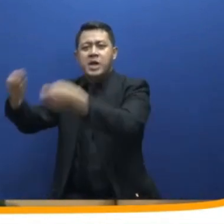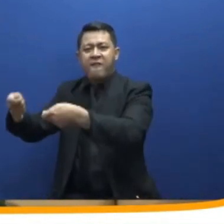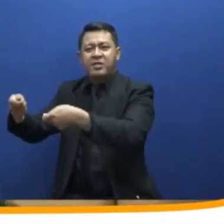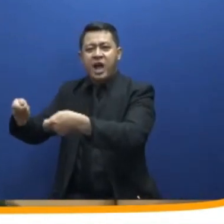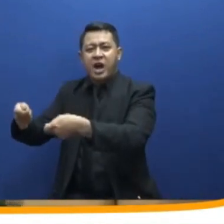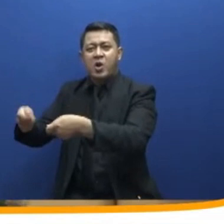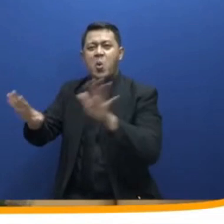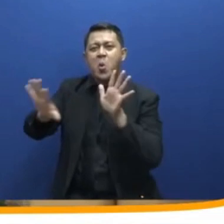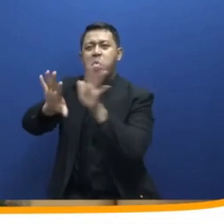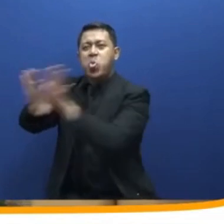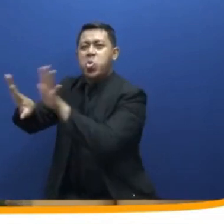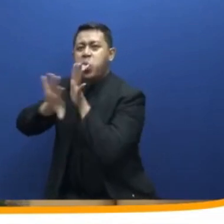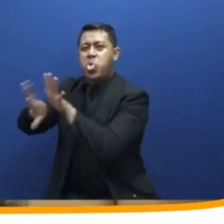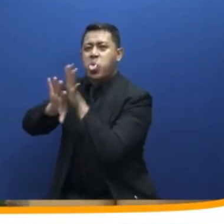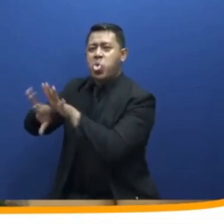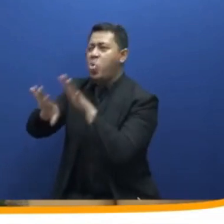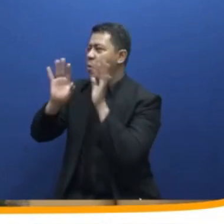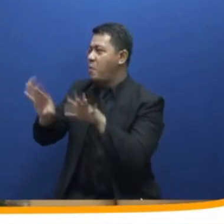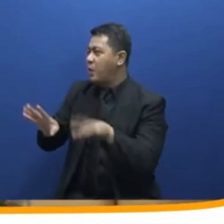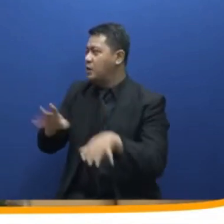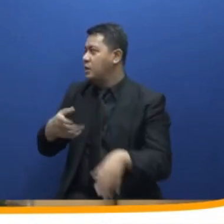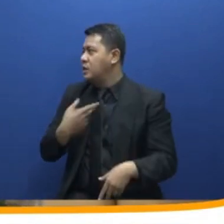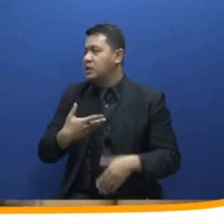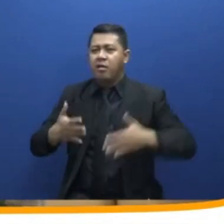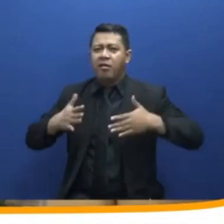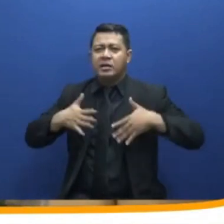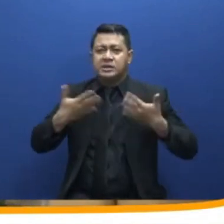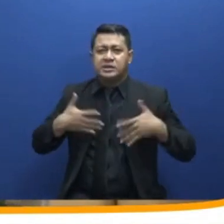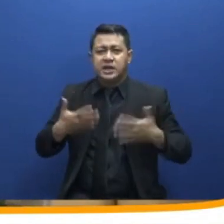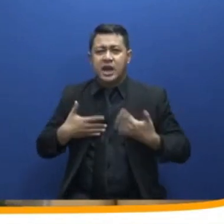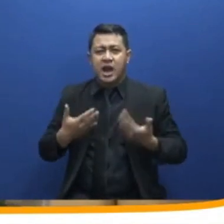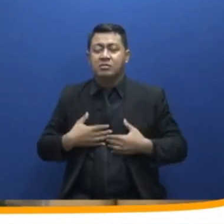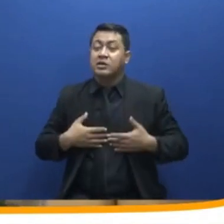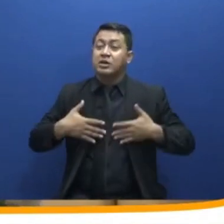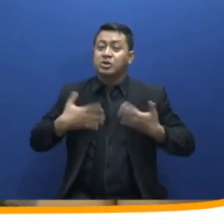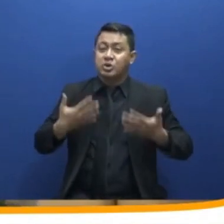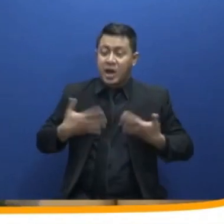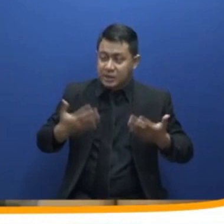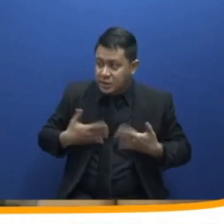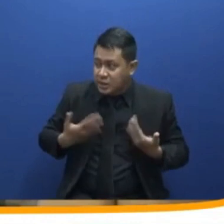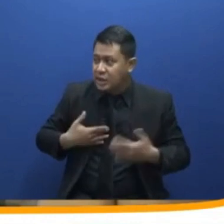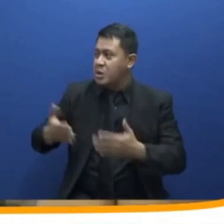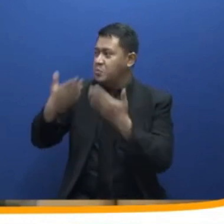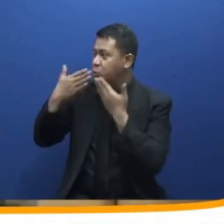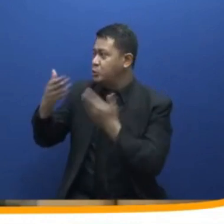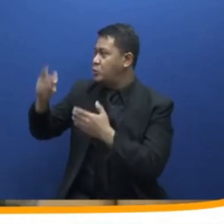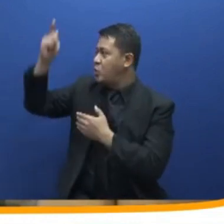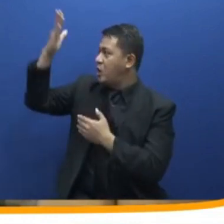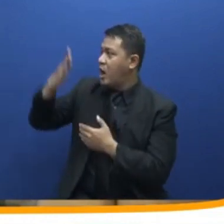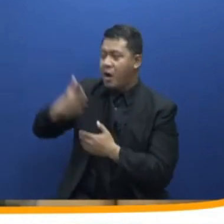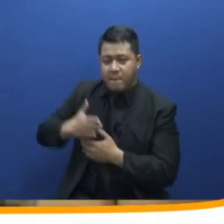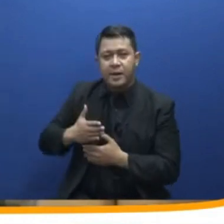dan kita semua tentu dengan antusias penuh dengan sukacita mensyukuri Rahmat yang